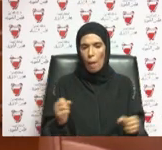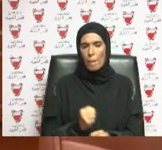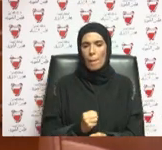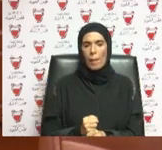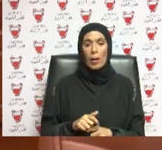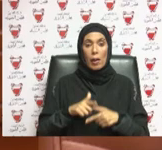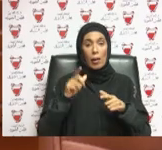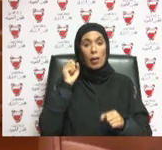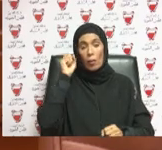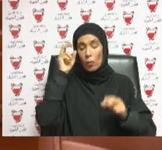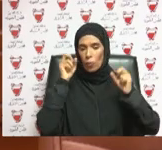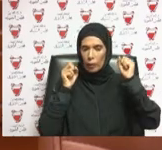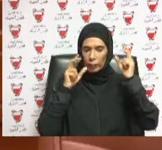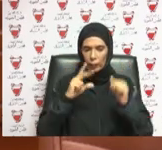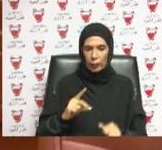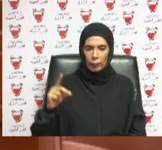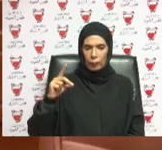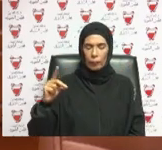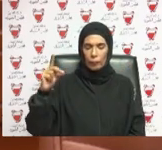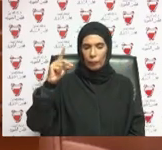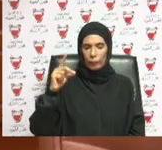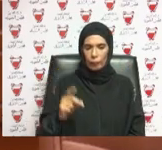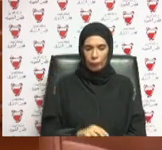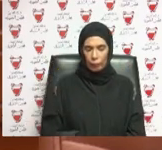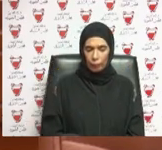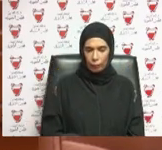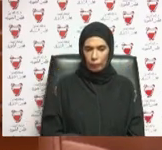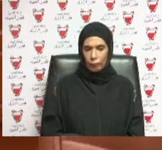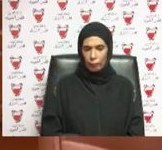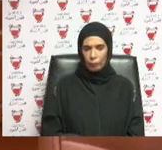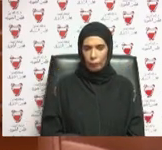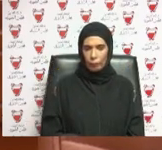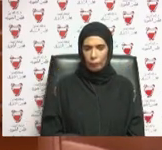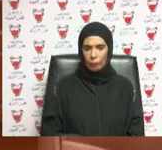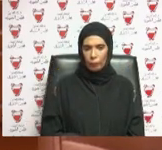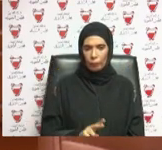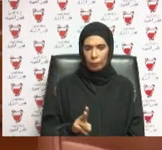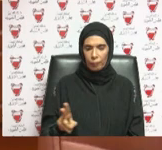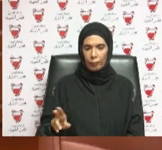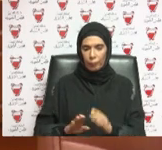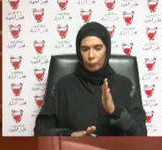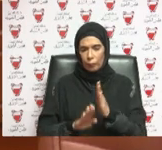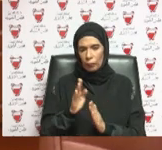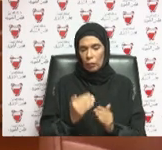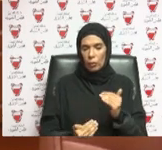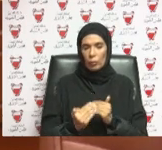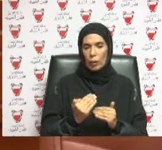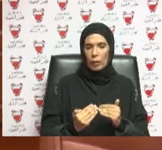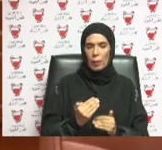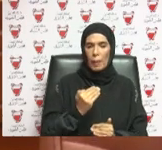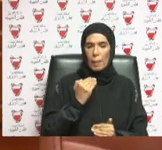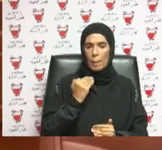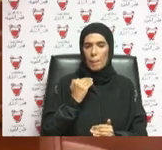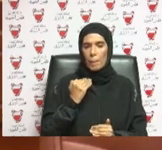عن أفكاره وطموحاته التي لا تنتهي. لقد خاض معترك التنمية والتحديث حتى أصبحت